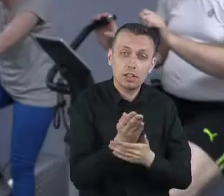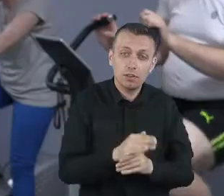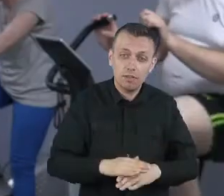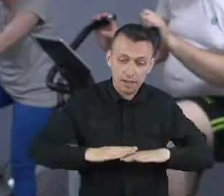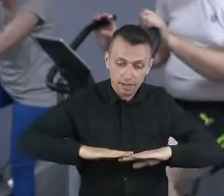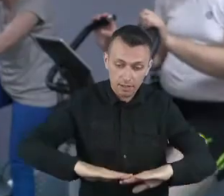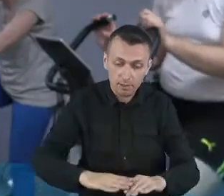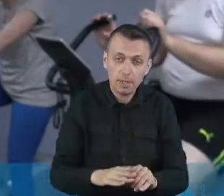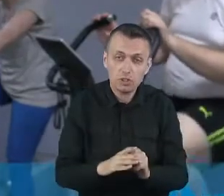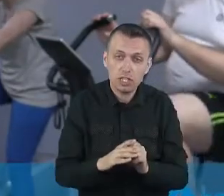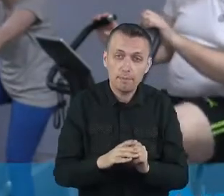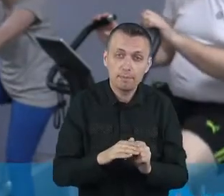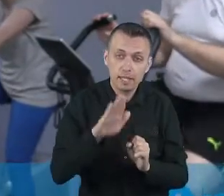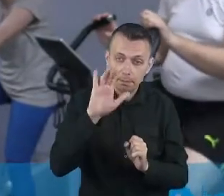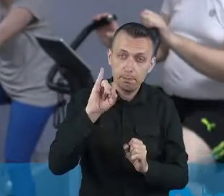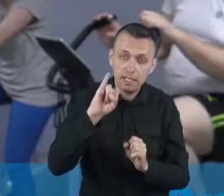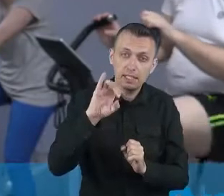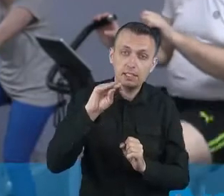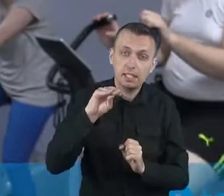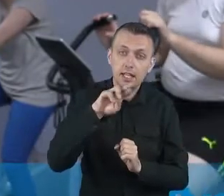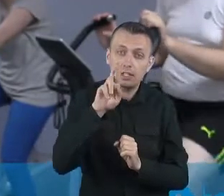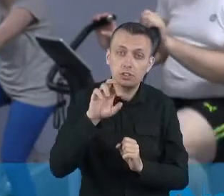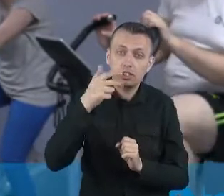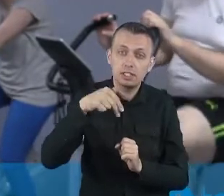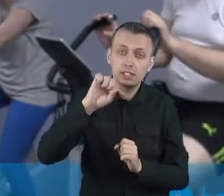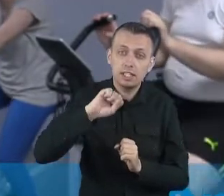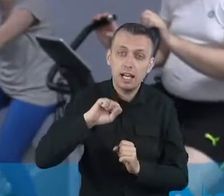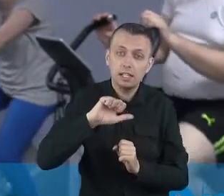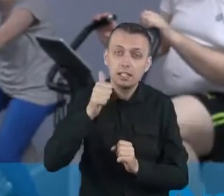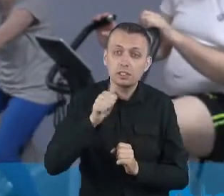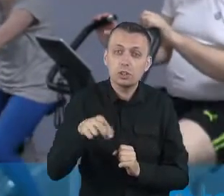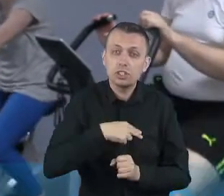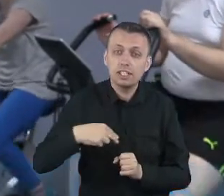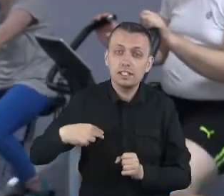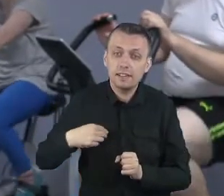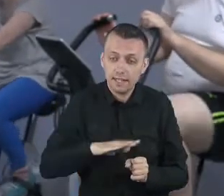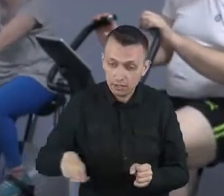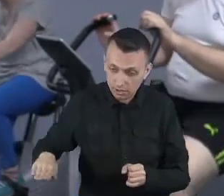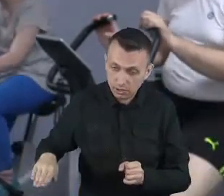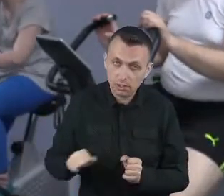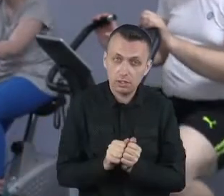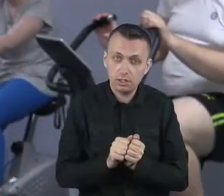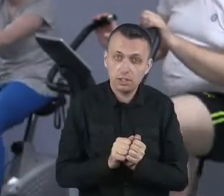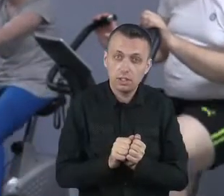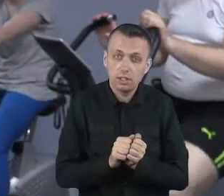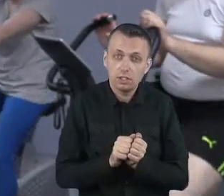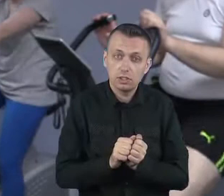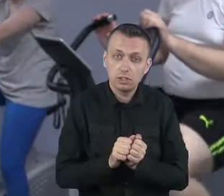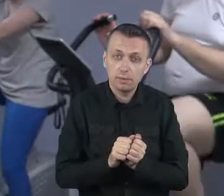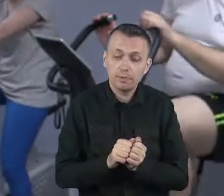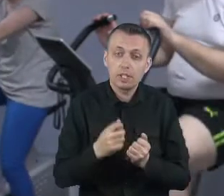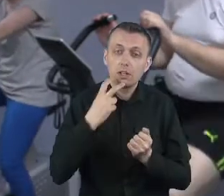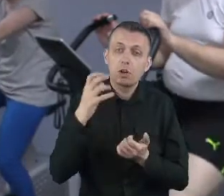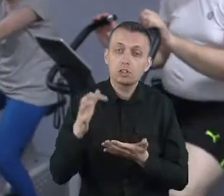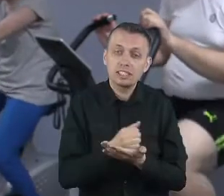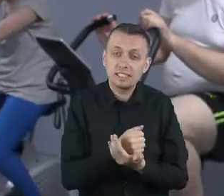sprzęty, które po prostu są używane przez naszych podopiecznych praktycznie codziennie i pomagają nam w realizacji naszych